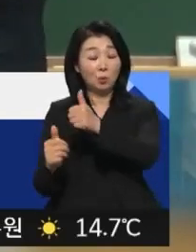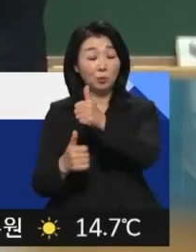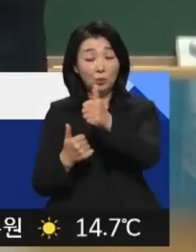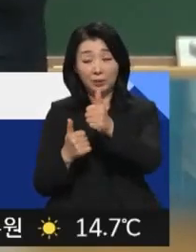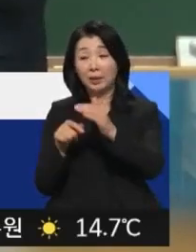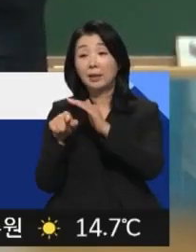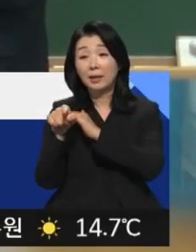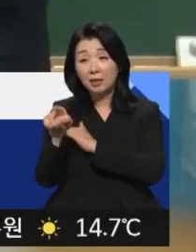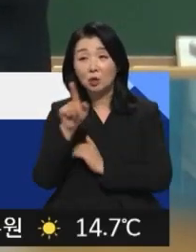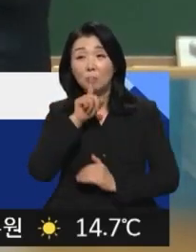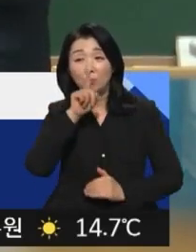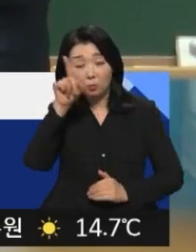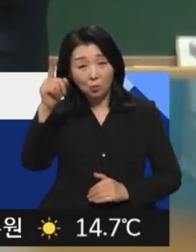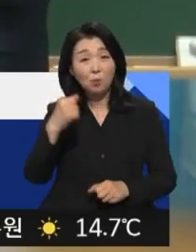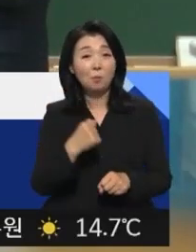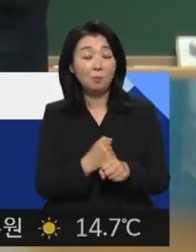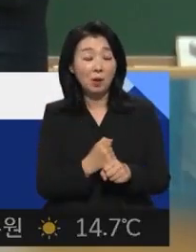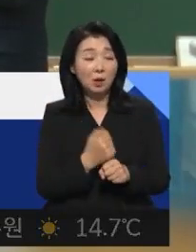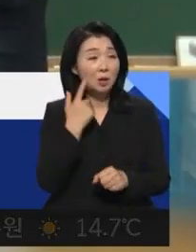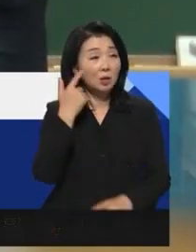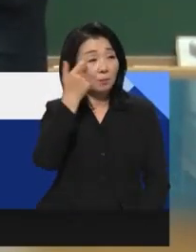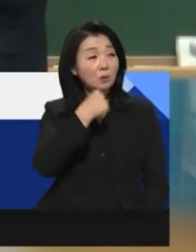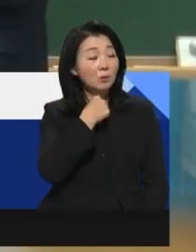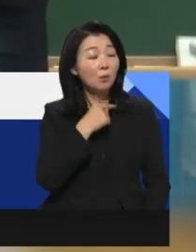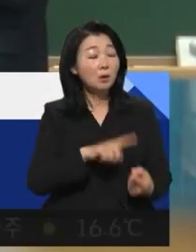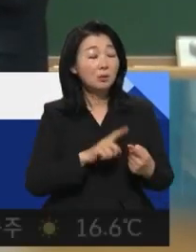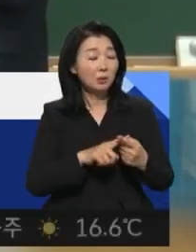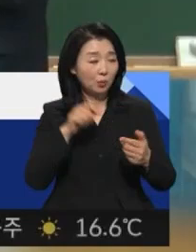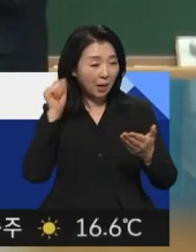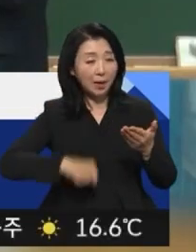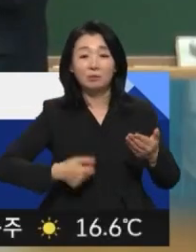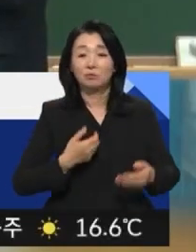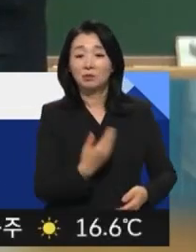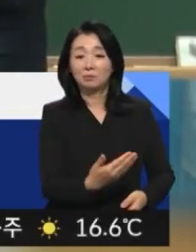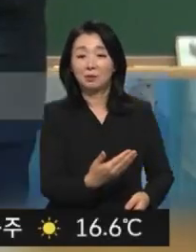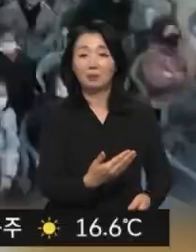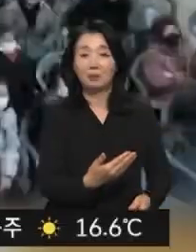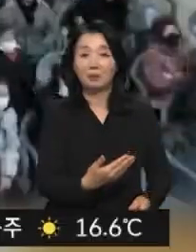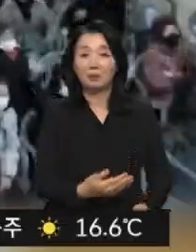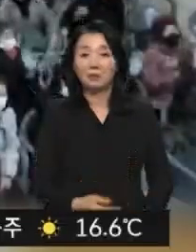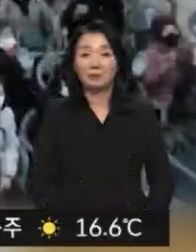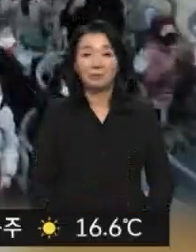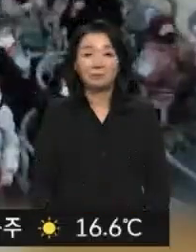가서 보고를 하고 목사님 원하시는 걸 관철시키도록 하겠습니다.